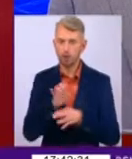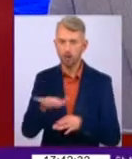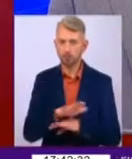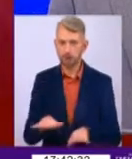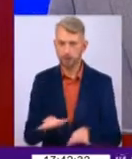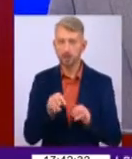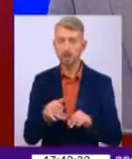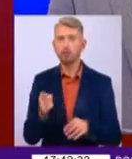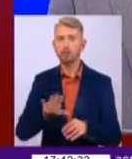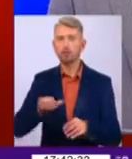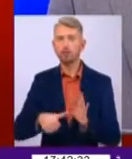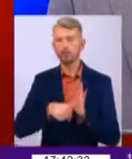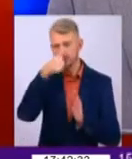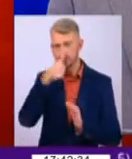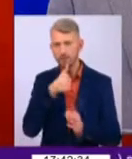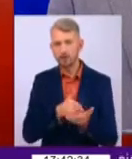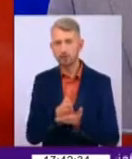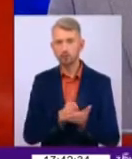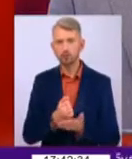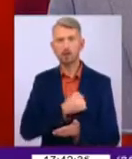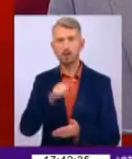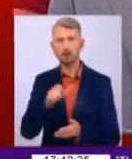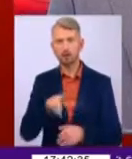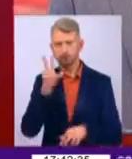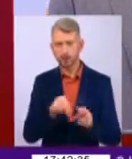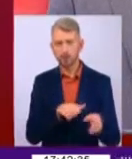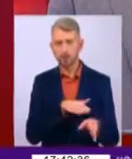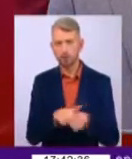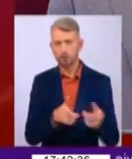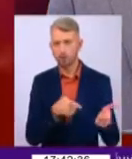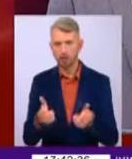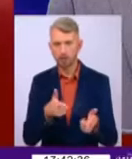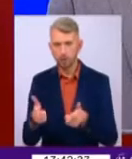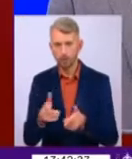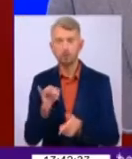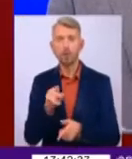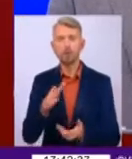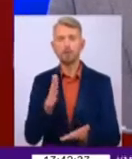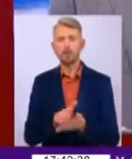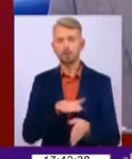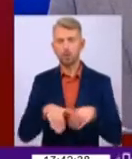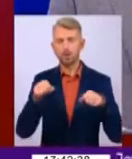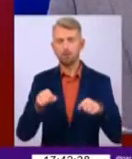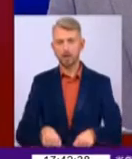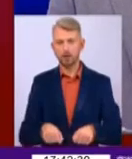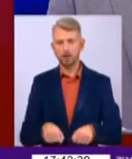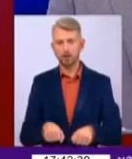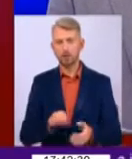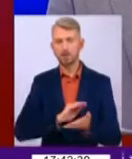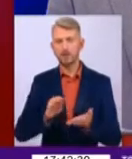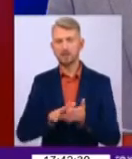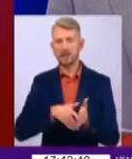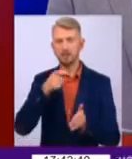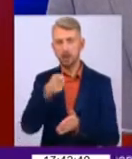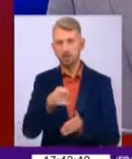что после 6 месяцев службы солдат считается полностью подготовленным, и он имеет полное право написать рапорт